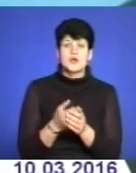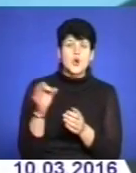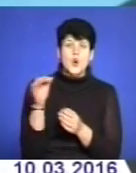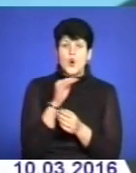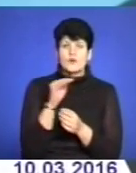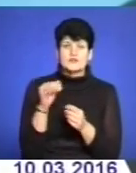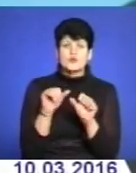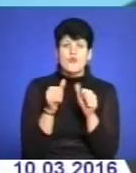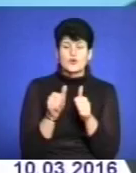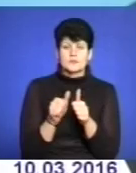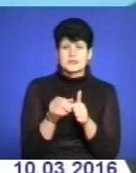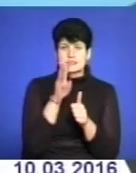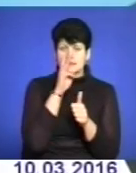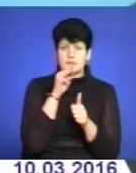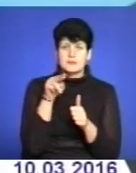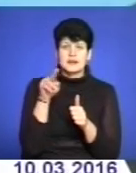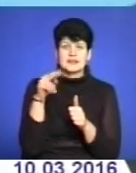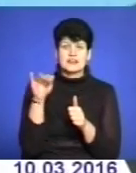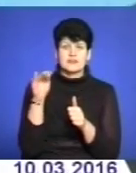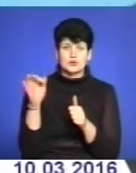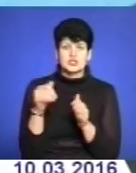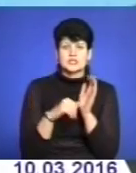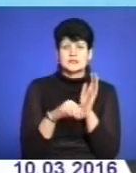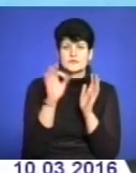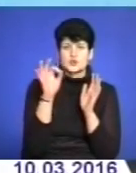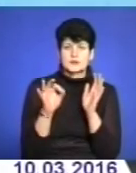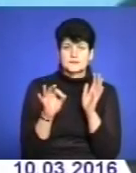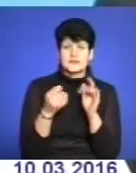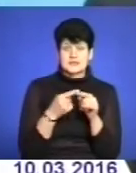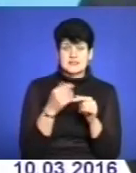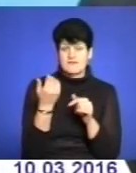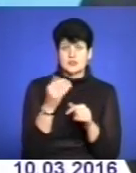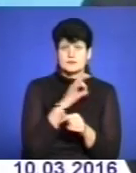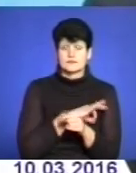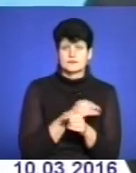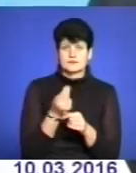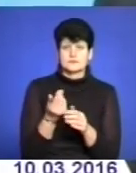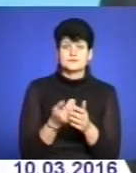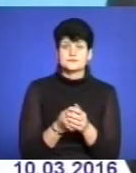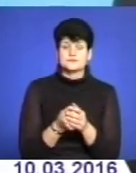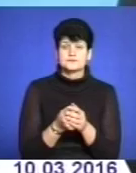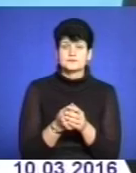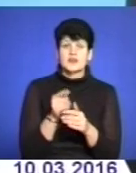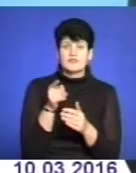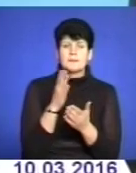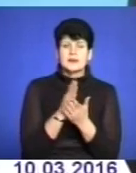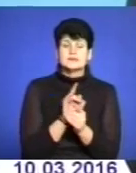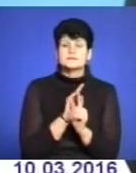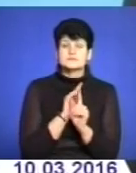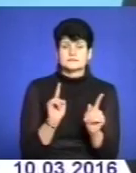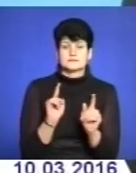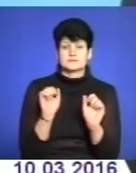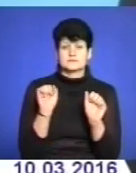Офіційно оформлені заробітні плати ПДФО – 60%. Це ваші надходження. Ви маєте унікальну